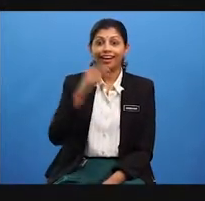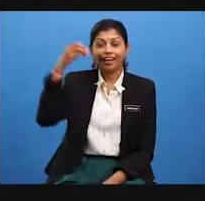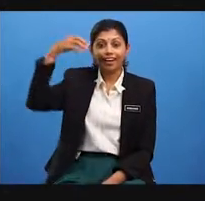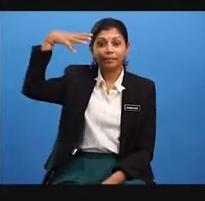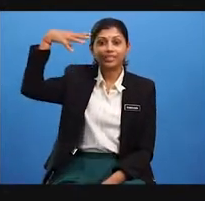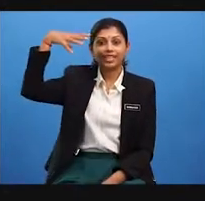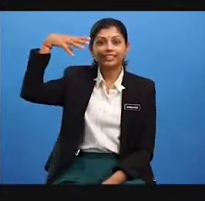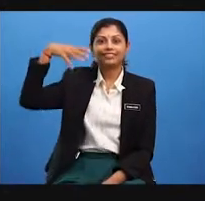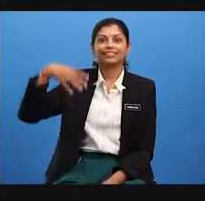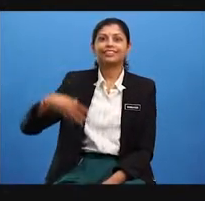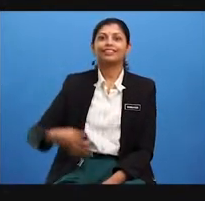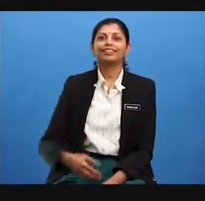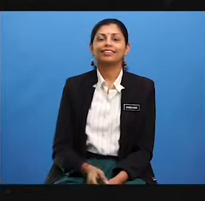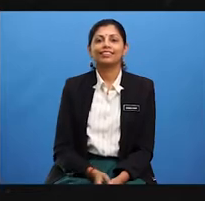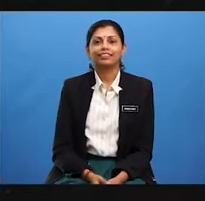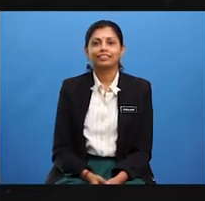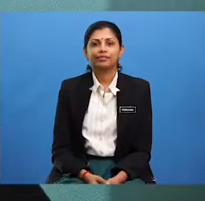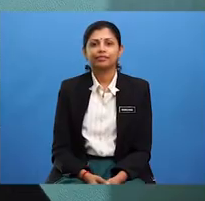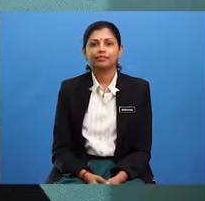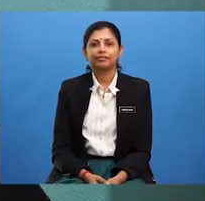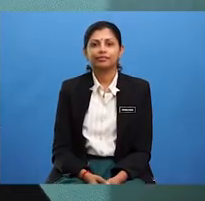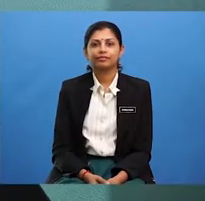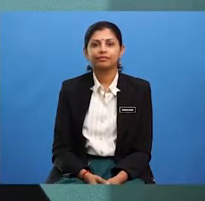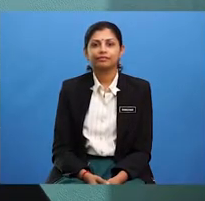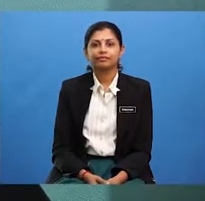ia menyalakan mentol.